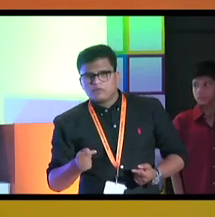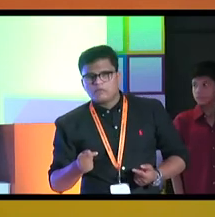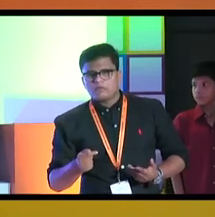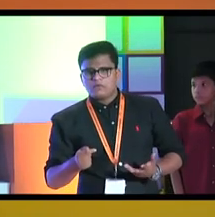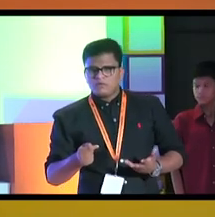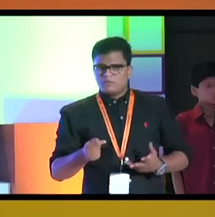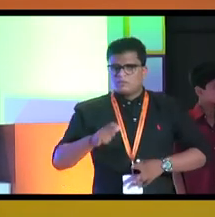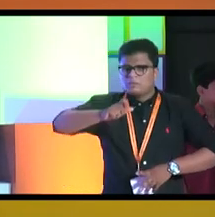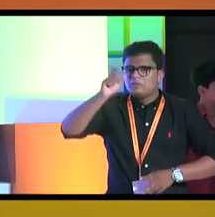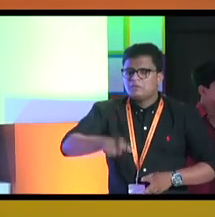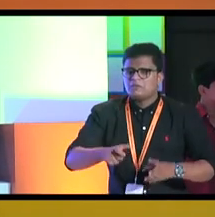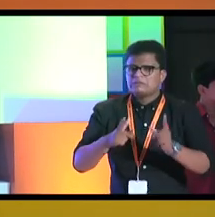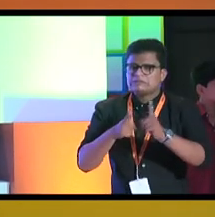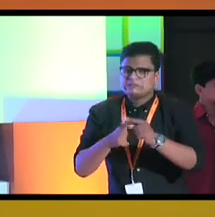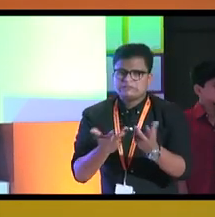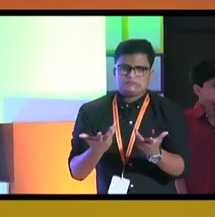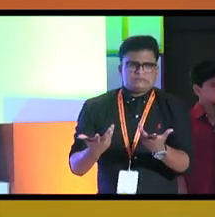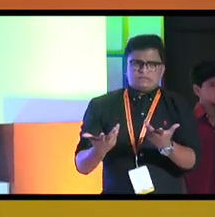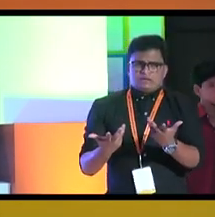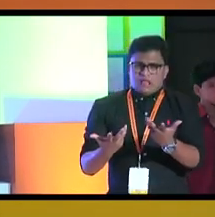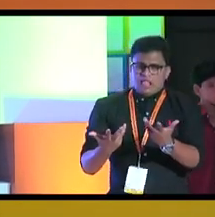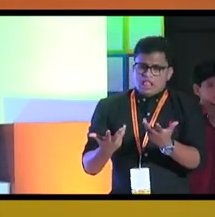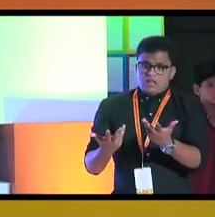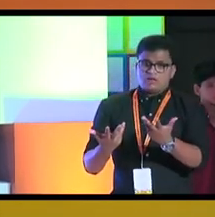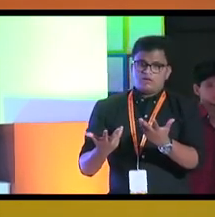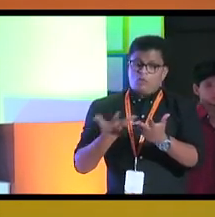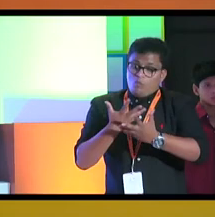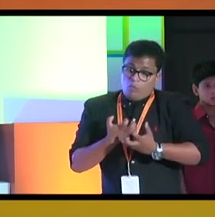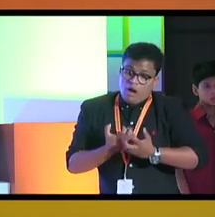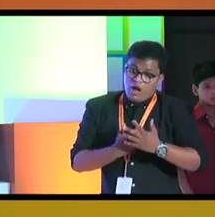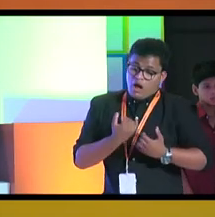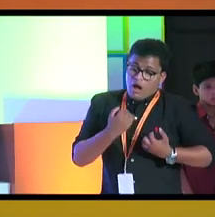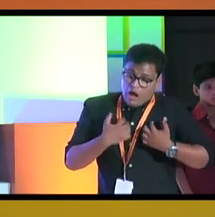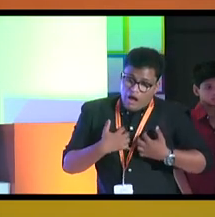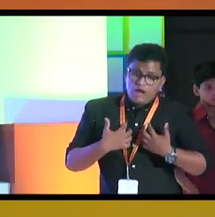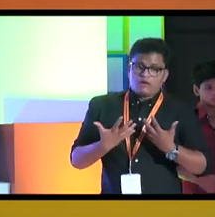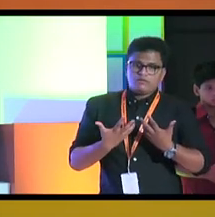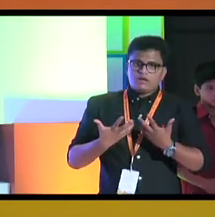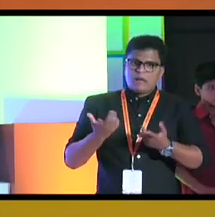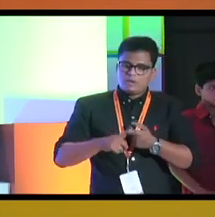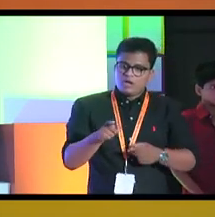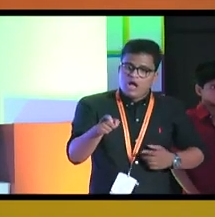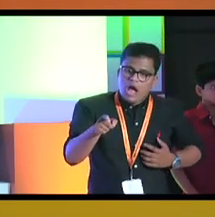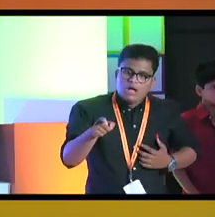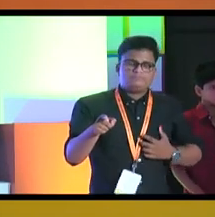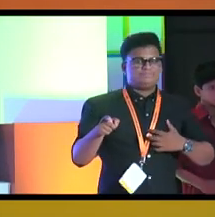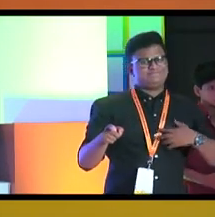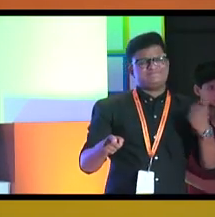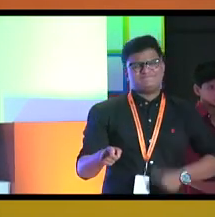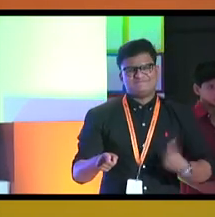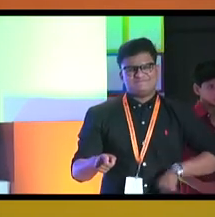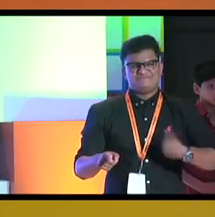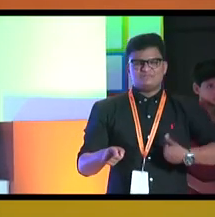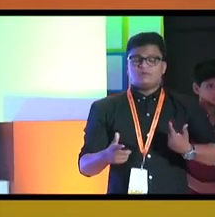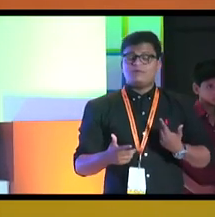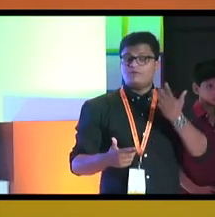ka hausla to chhodi dijiye, agar ichcha ya vichar bhi kare to wo ruk jayega ki mujhe to badha hai, main to badhit